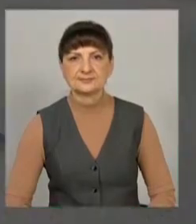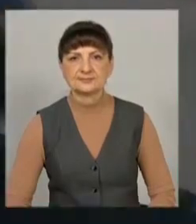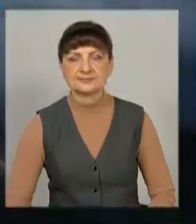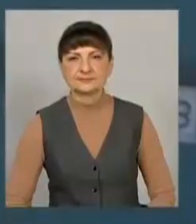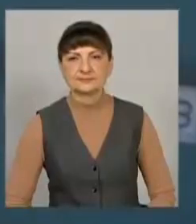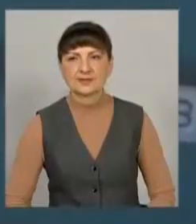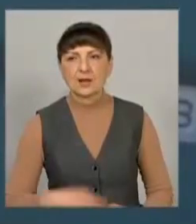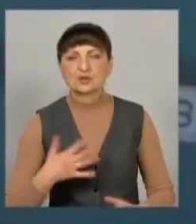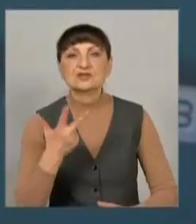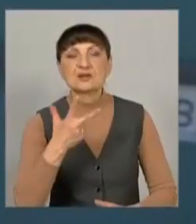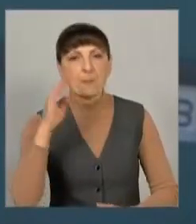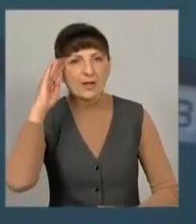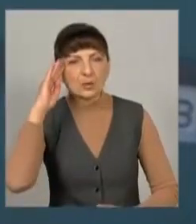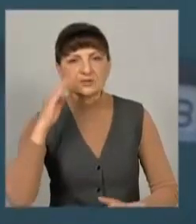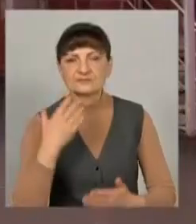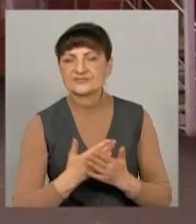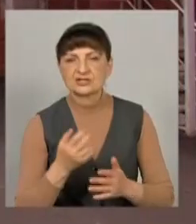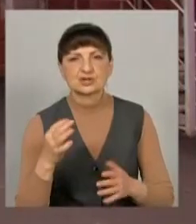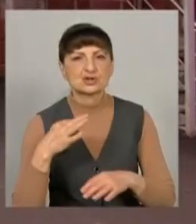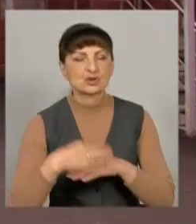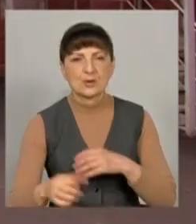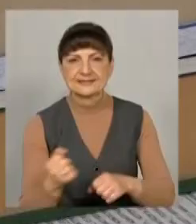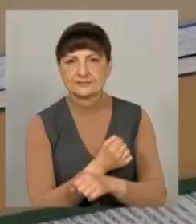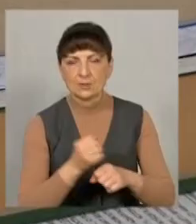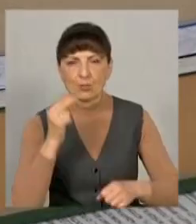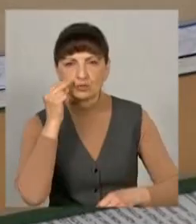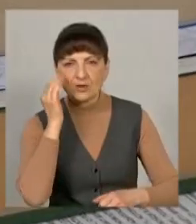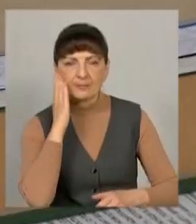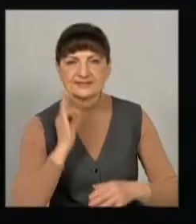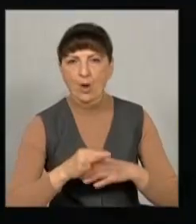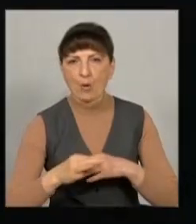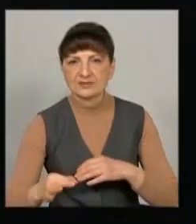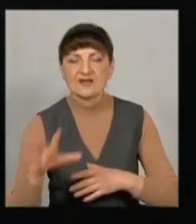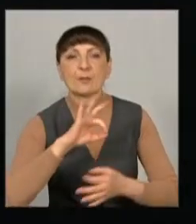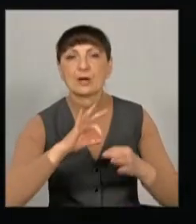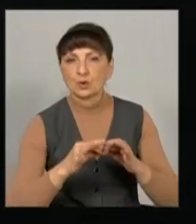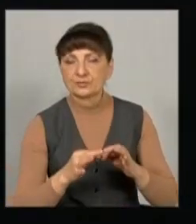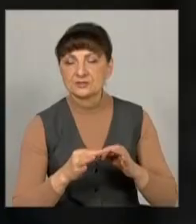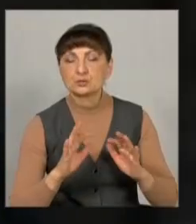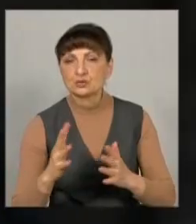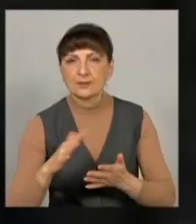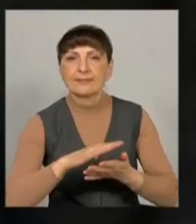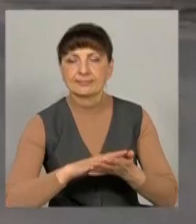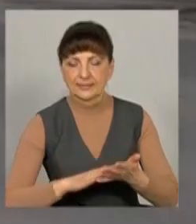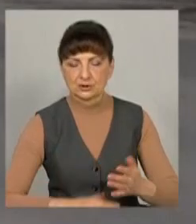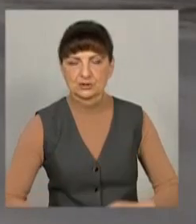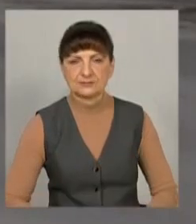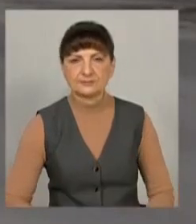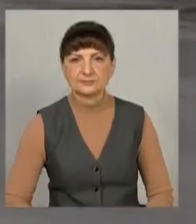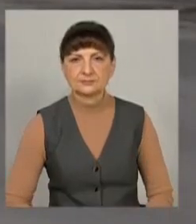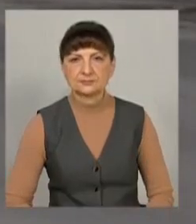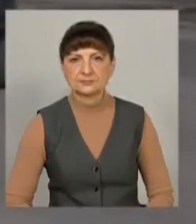Трое подростков подозреваются в жестоком избиении мужчины в Алматинской области. Все подробности случившегося в материале